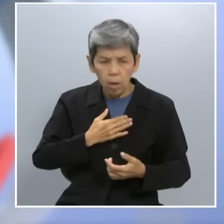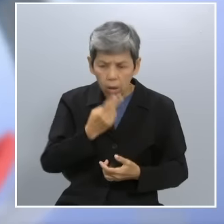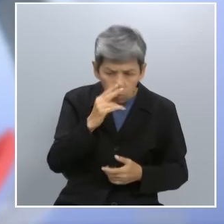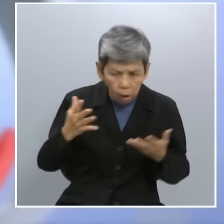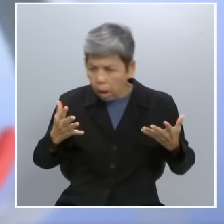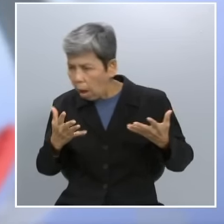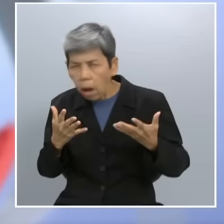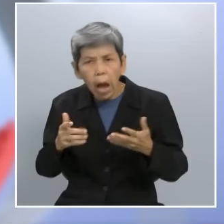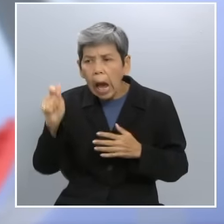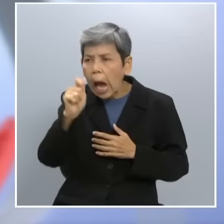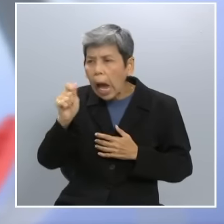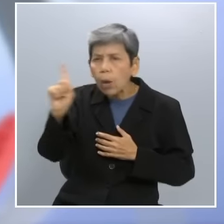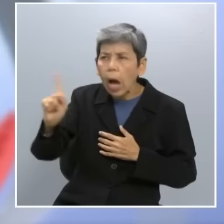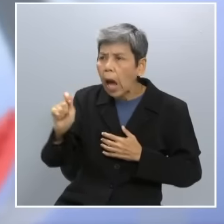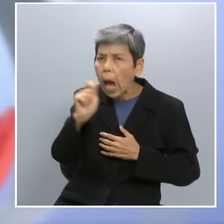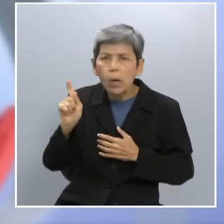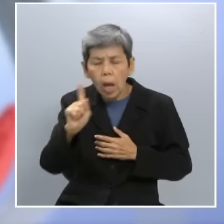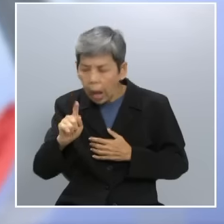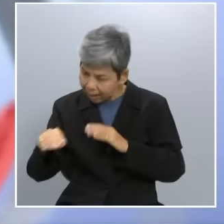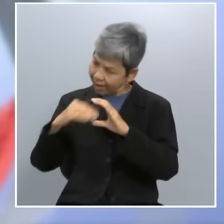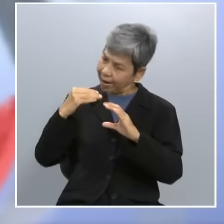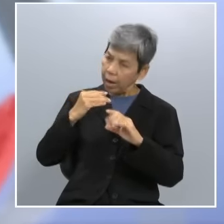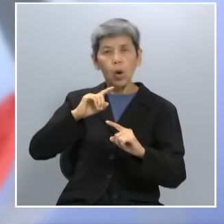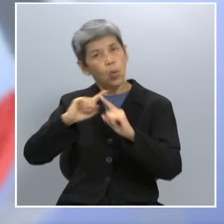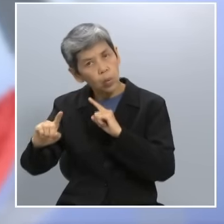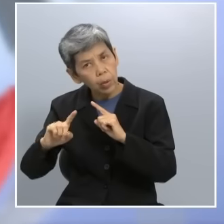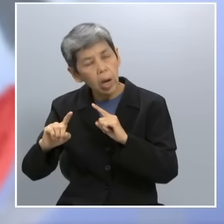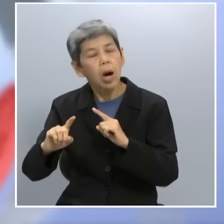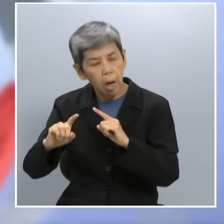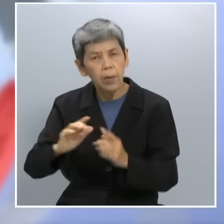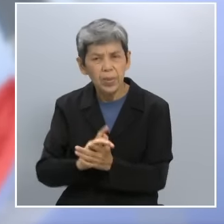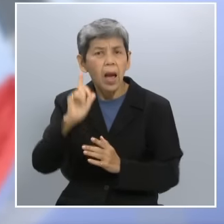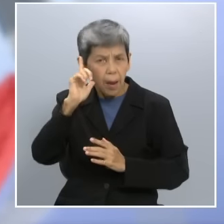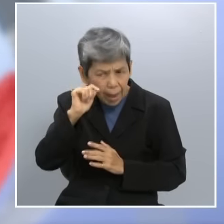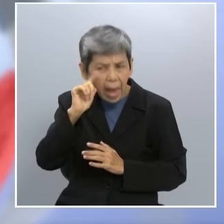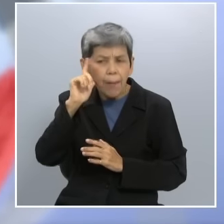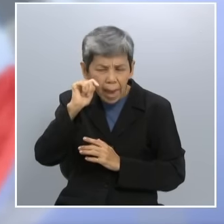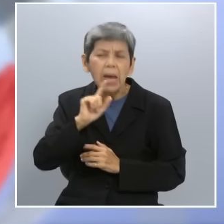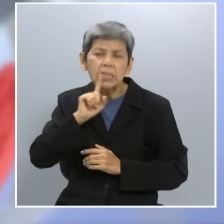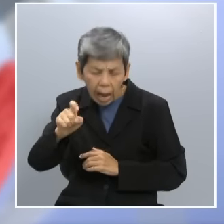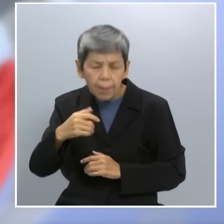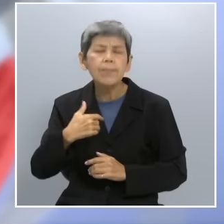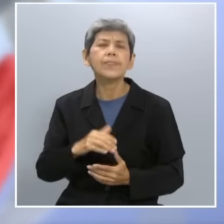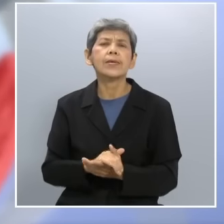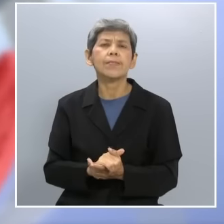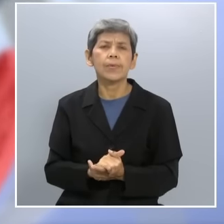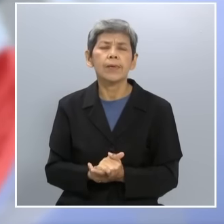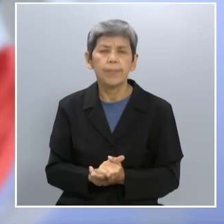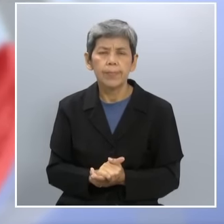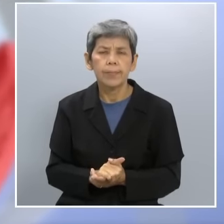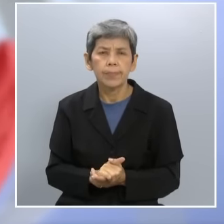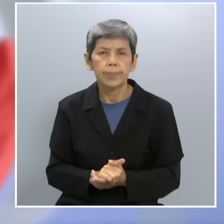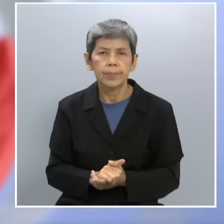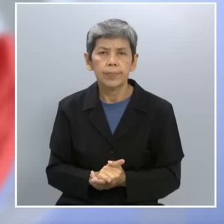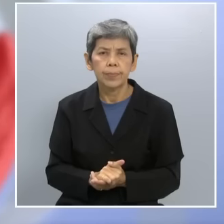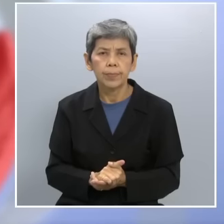เลยว่าอาไปไหนแล้วอยู่ๆก็ทักกลับมาเราก็ทักกลับไปว่าเนี่ยแม่อาถามหานะอือ่า